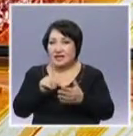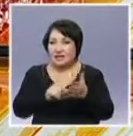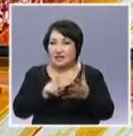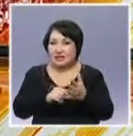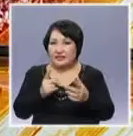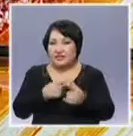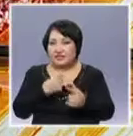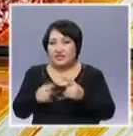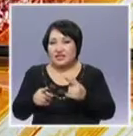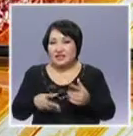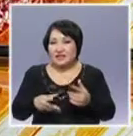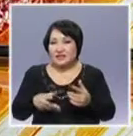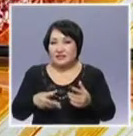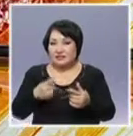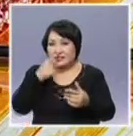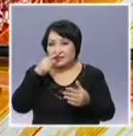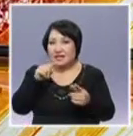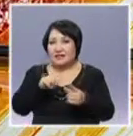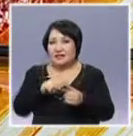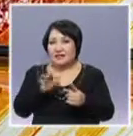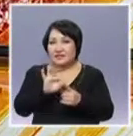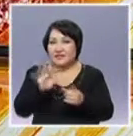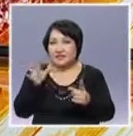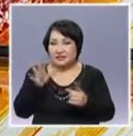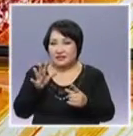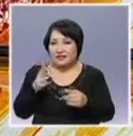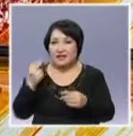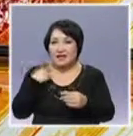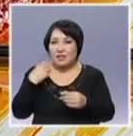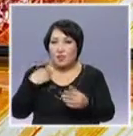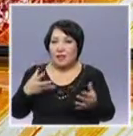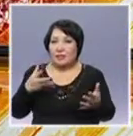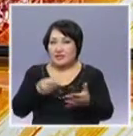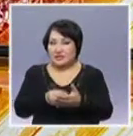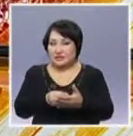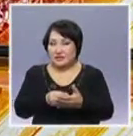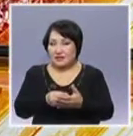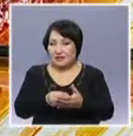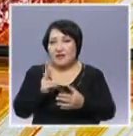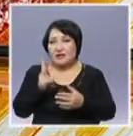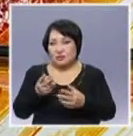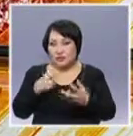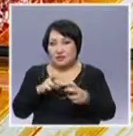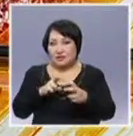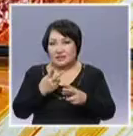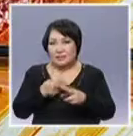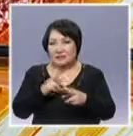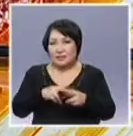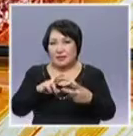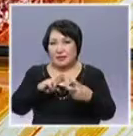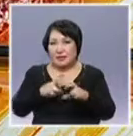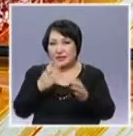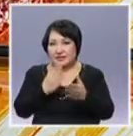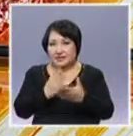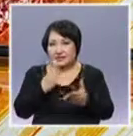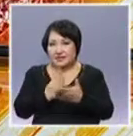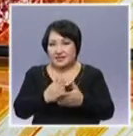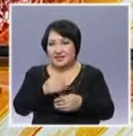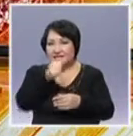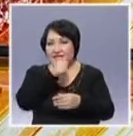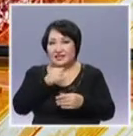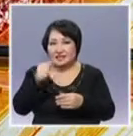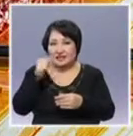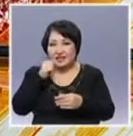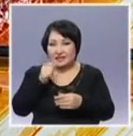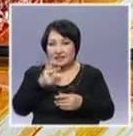вещи. Но эта проблема есть. Мы говорим, скрытая зарплата, зарплата в